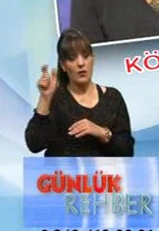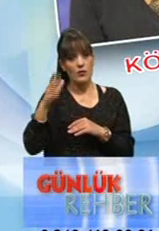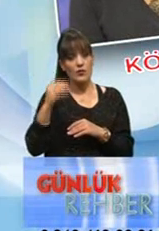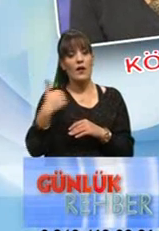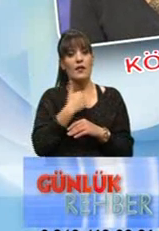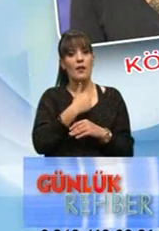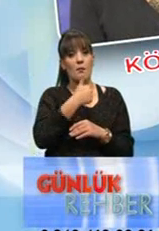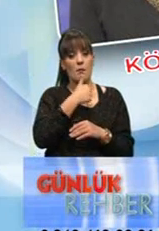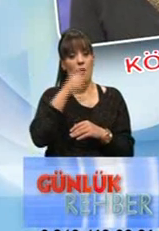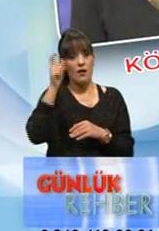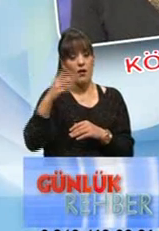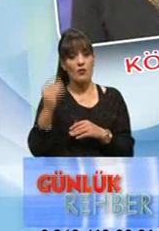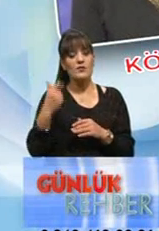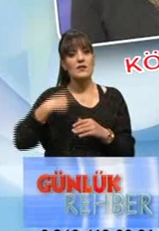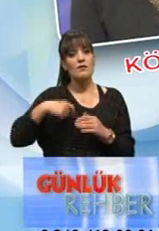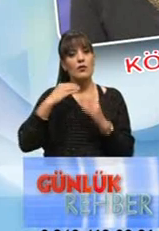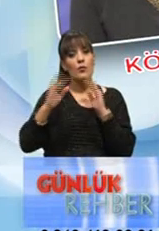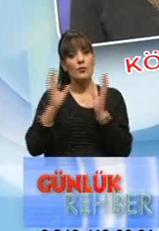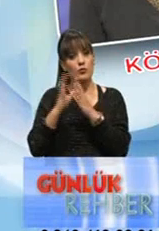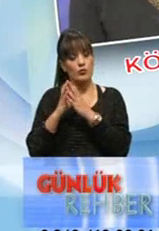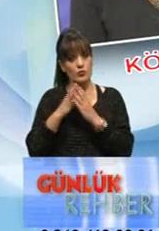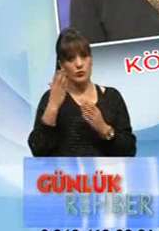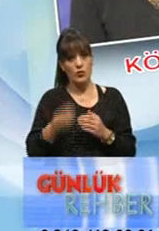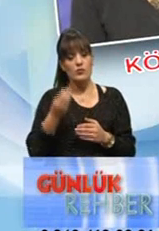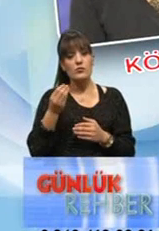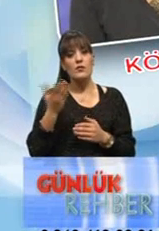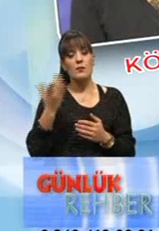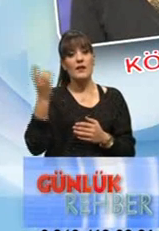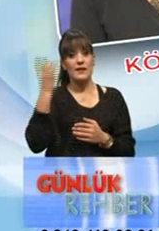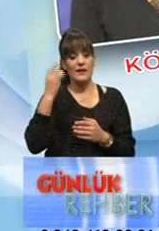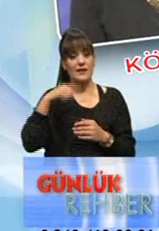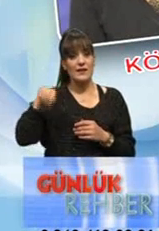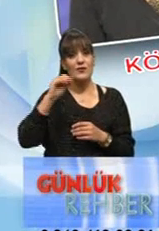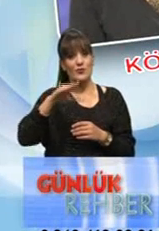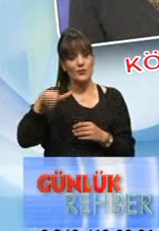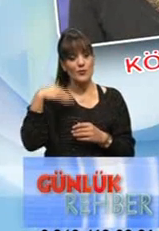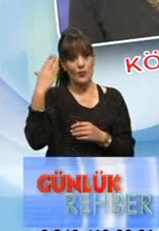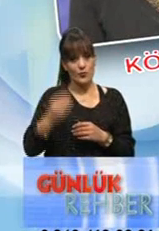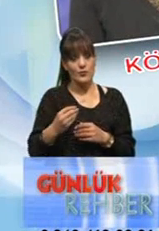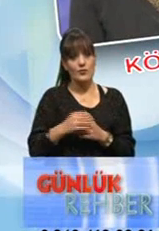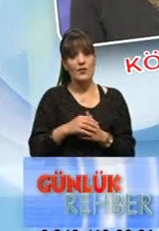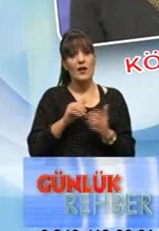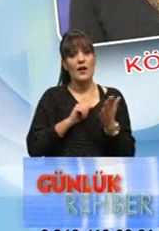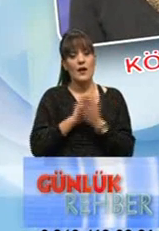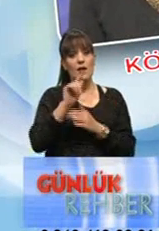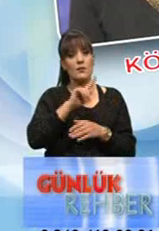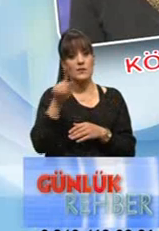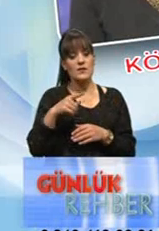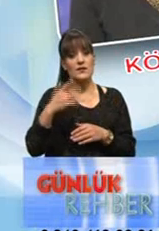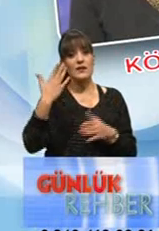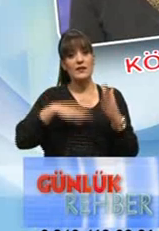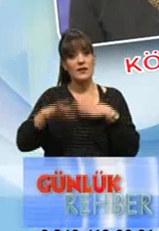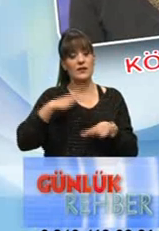olsun, anne babalardan olsun, sivil toplum kuruluşlarından olsun. Tabii dinleyicilerimizden olsun öncelikle. Hı hı. Hepsi